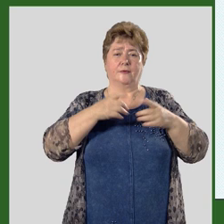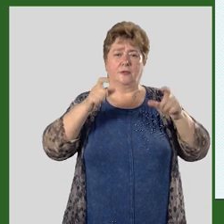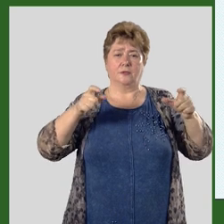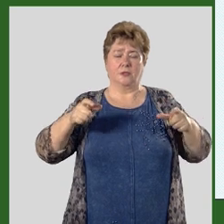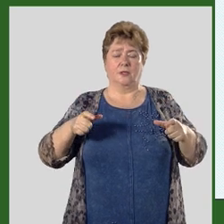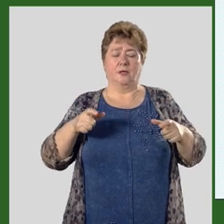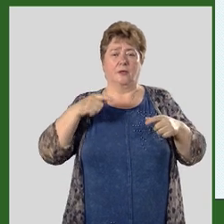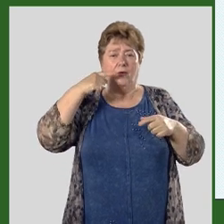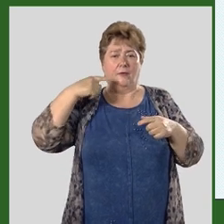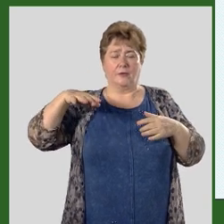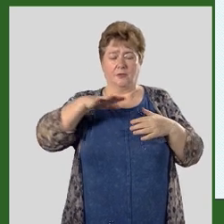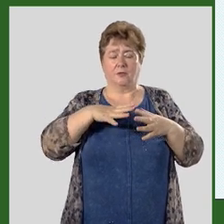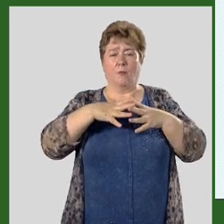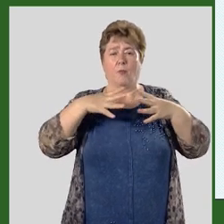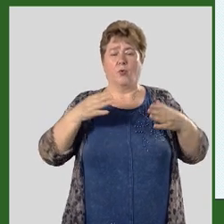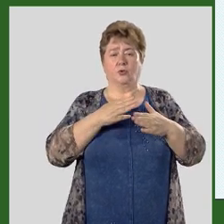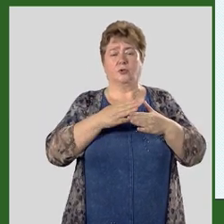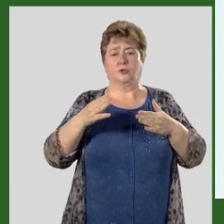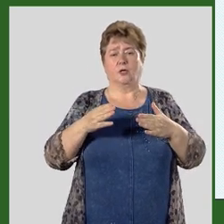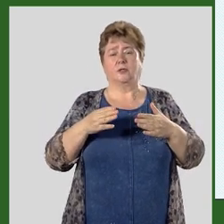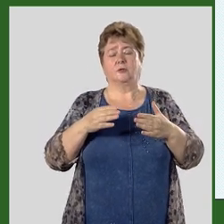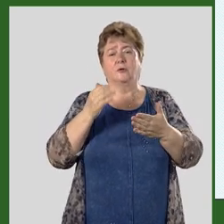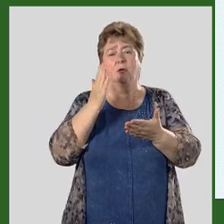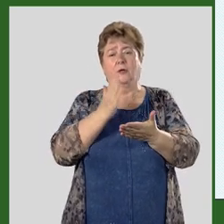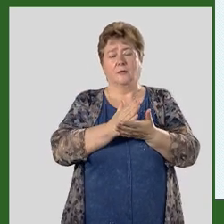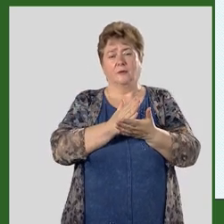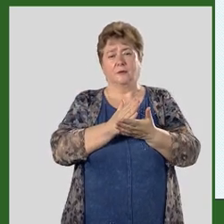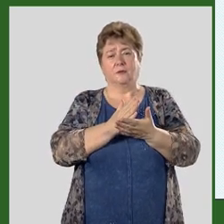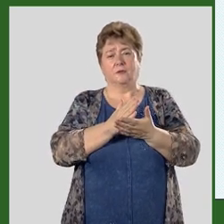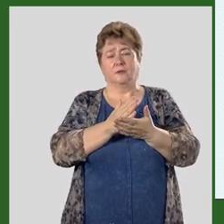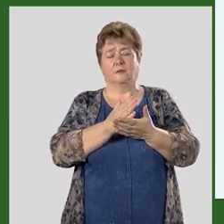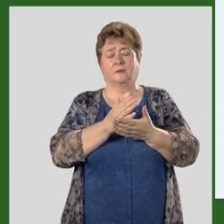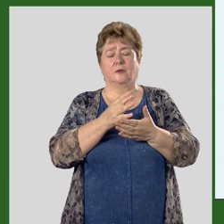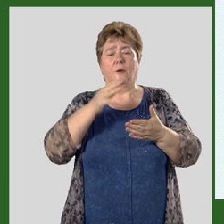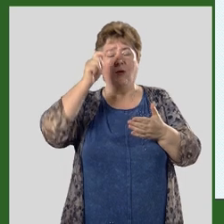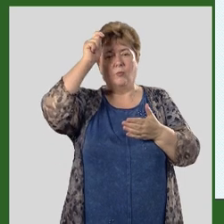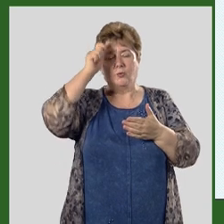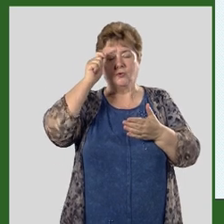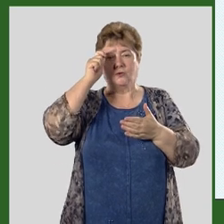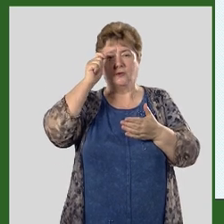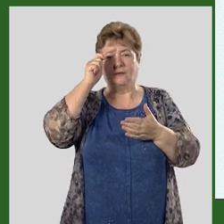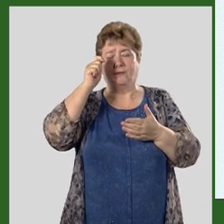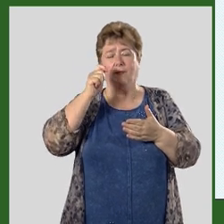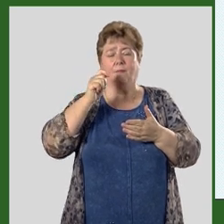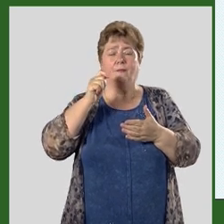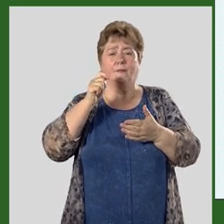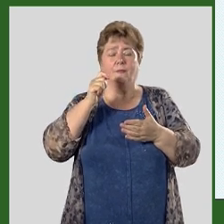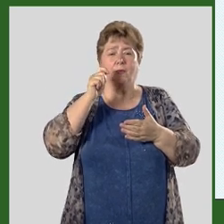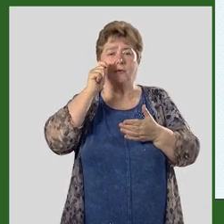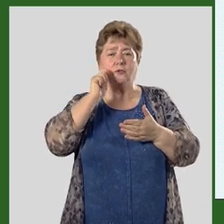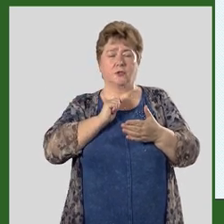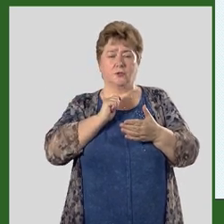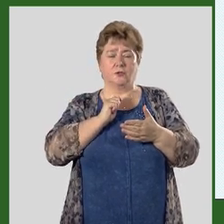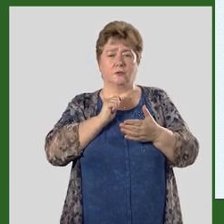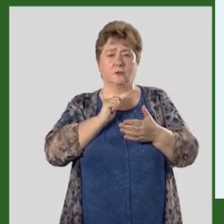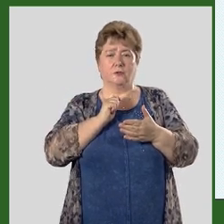население в Кыргызстане большей частью представляют А. Мужчины, Б.